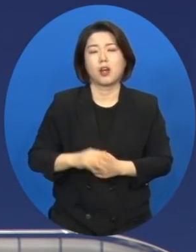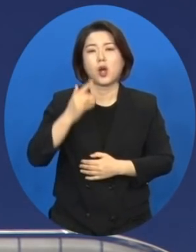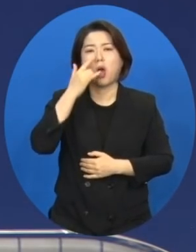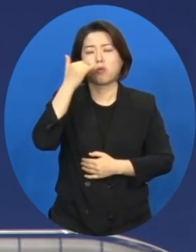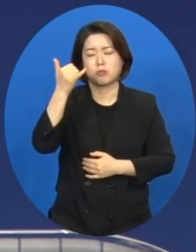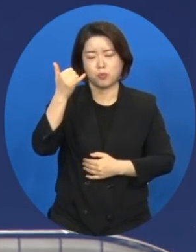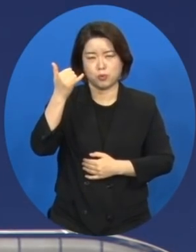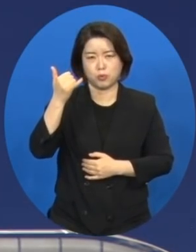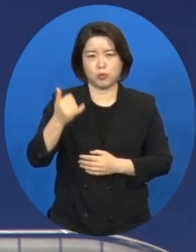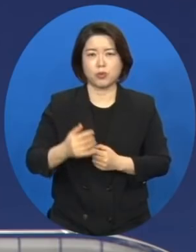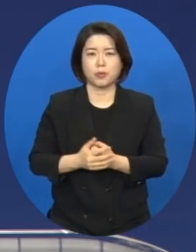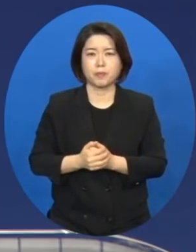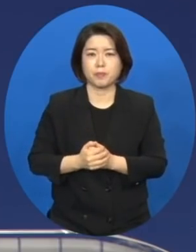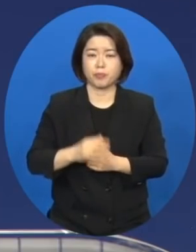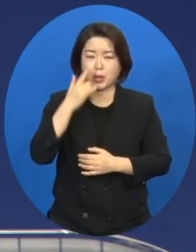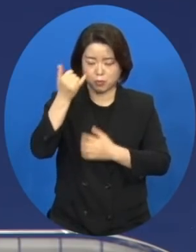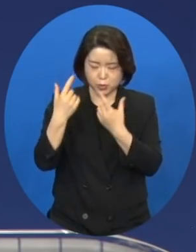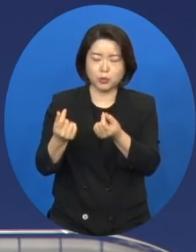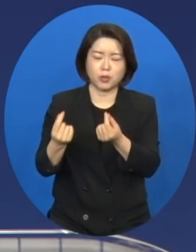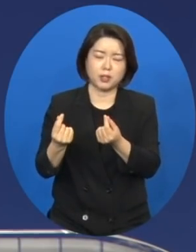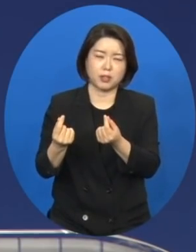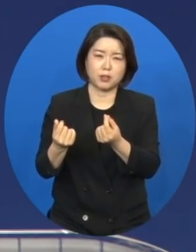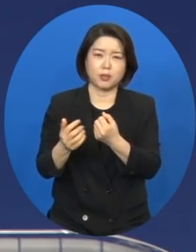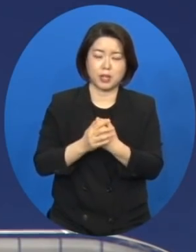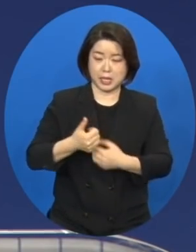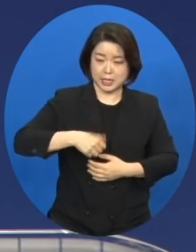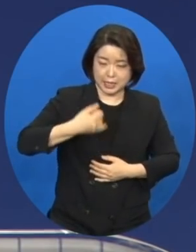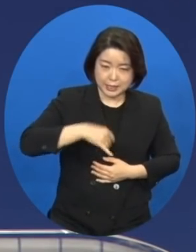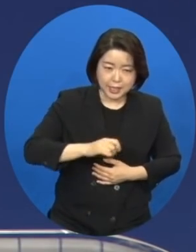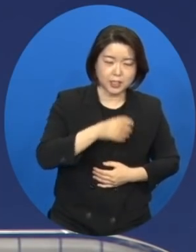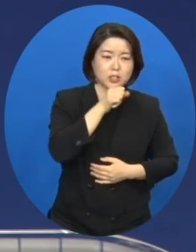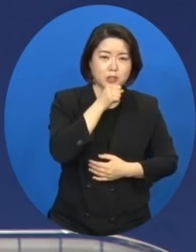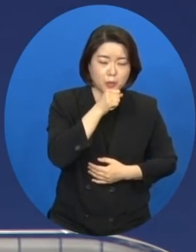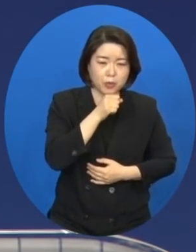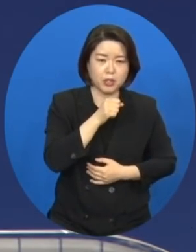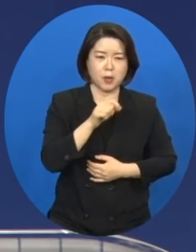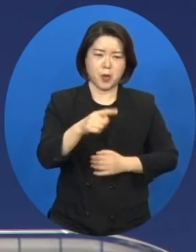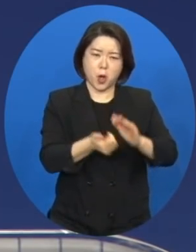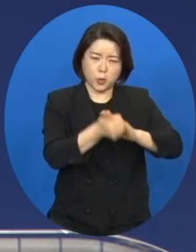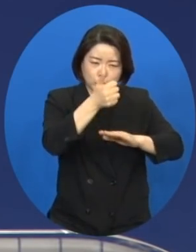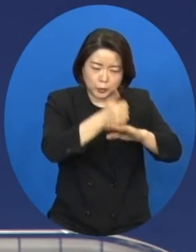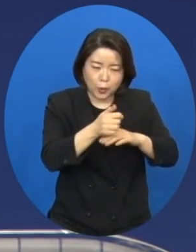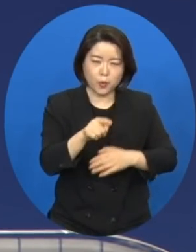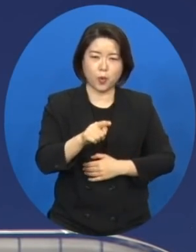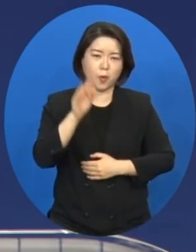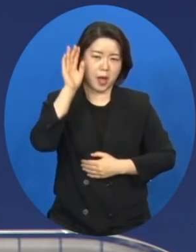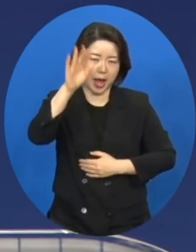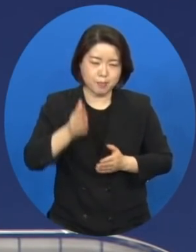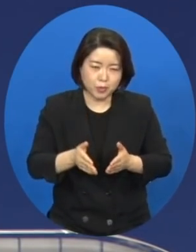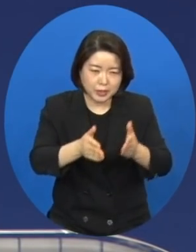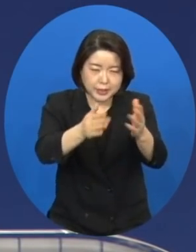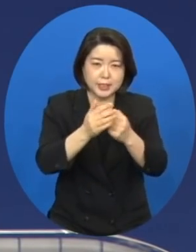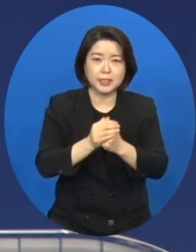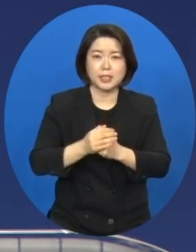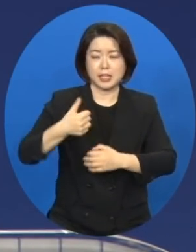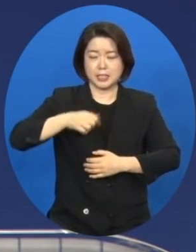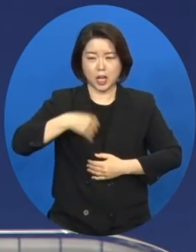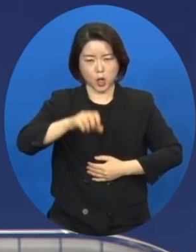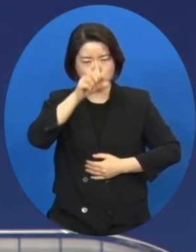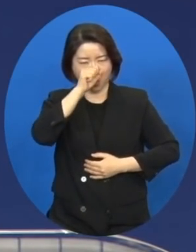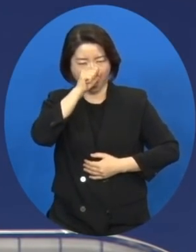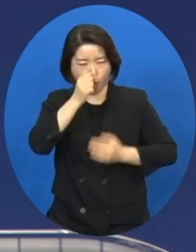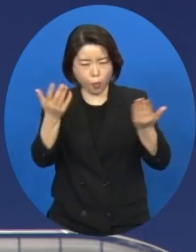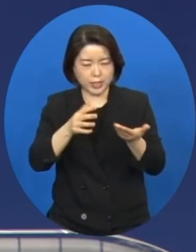부모는요, 부모도 마찬가지 아닙니까? 자녀의 성적, 자녀의 성취, 자녀의 진로, 자녀가 어떤 좋은